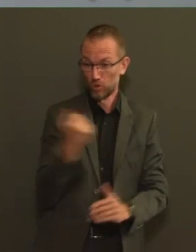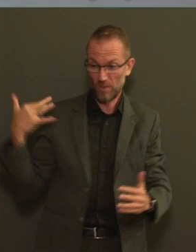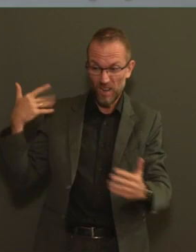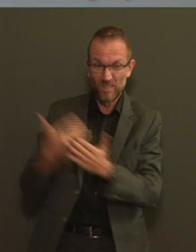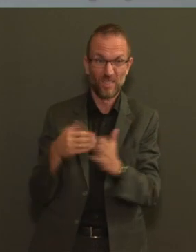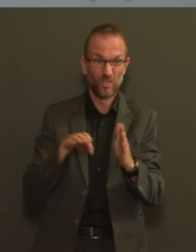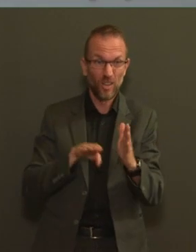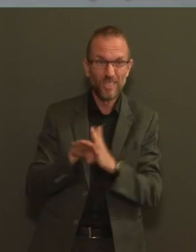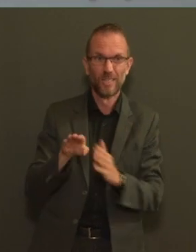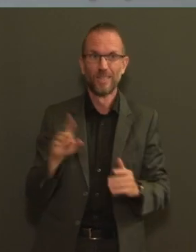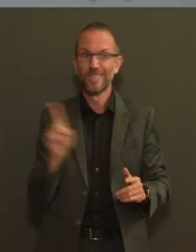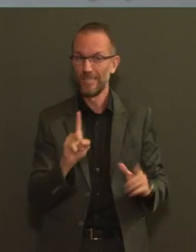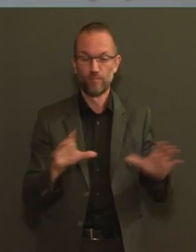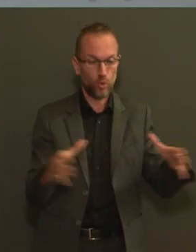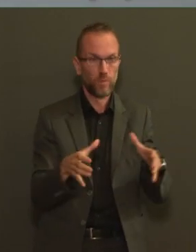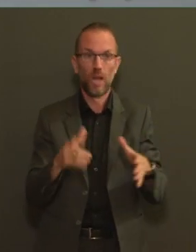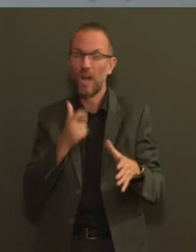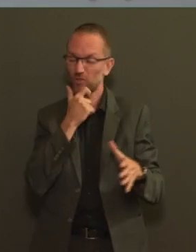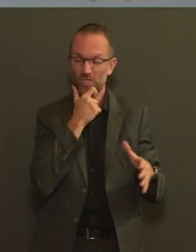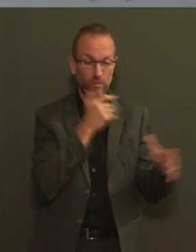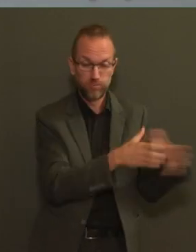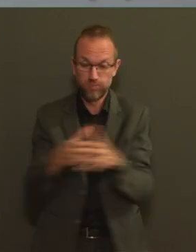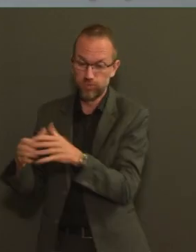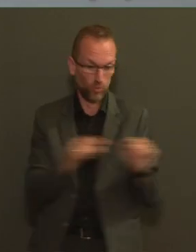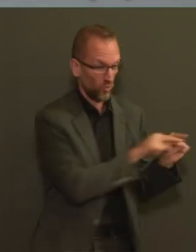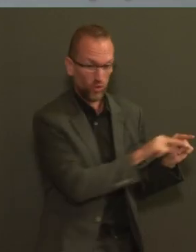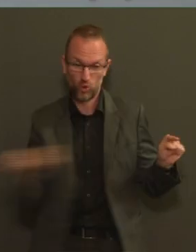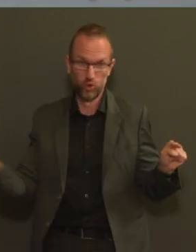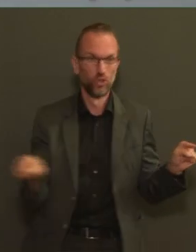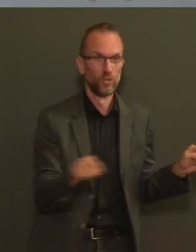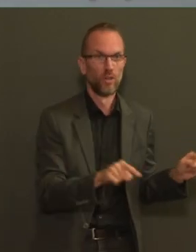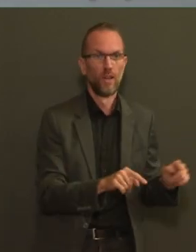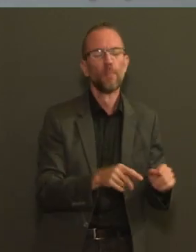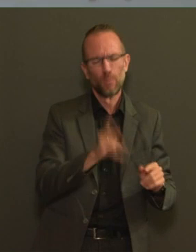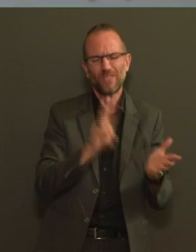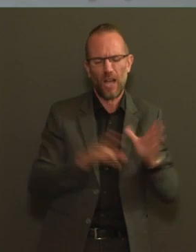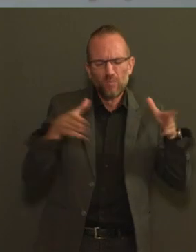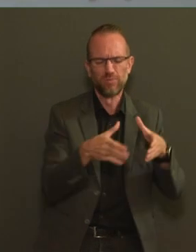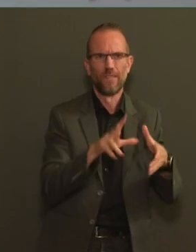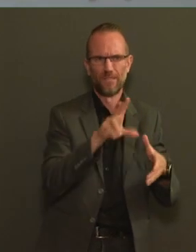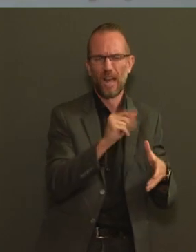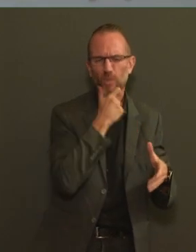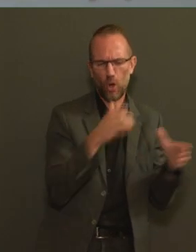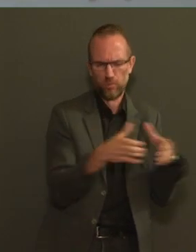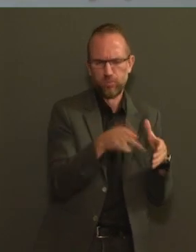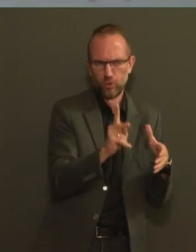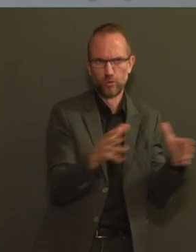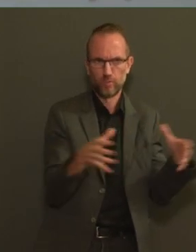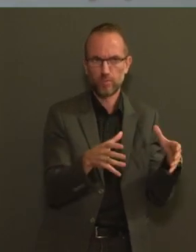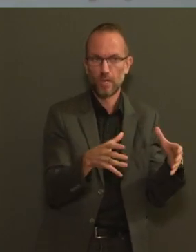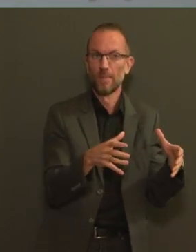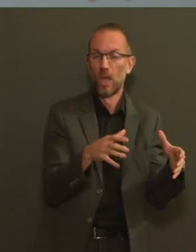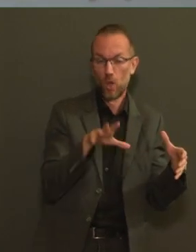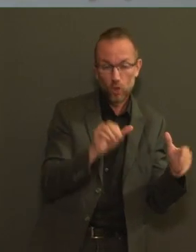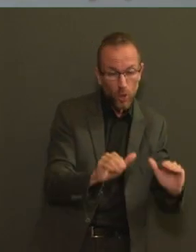si effectivement c'est vers la vingtaine que c'est le plus important. Ce que nous remarquons, c'est que progressivement,